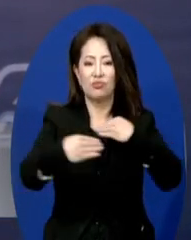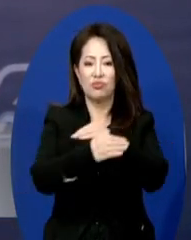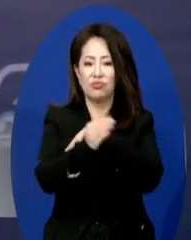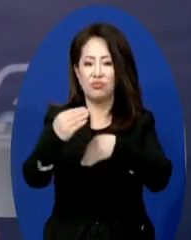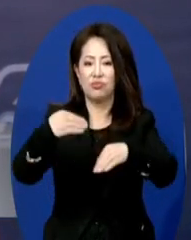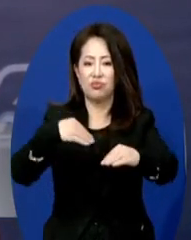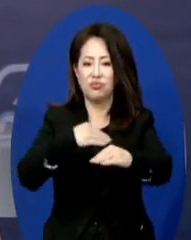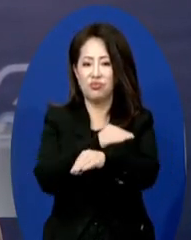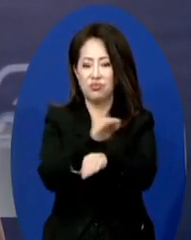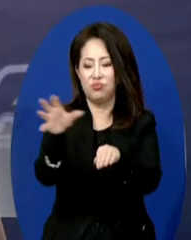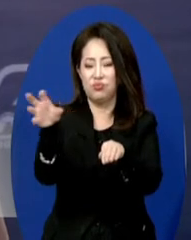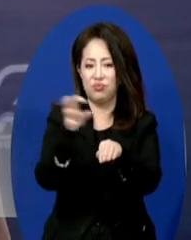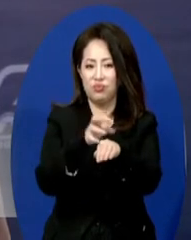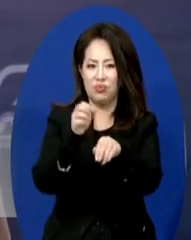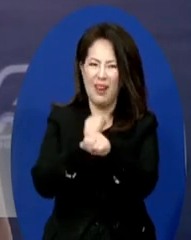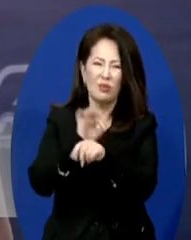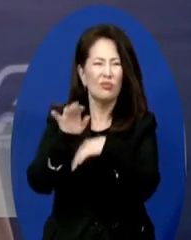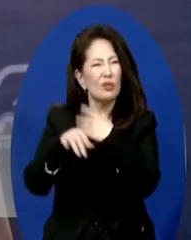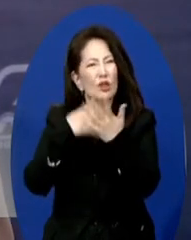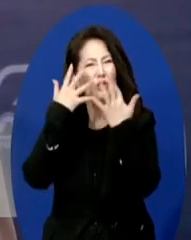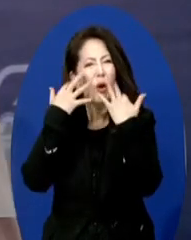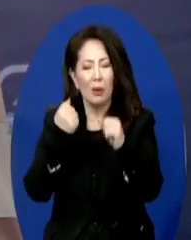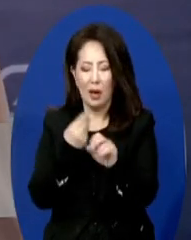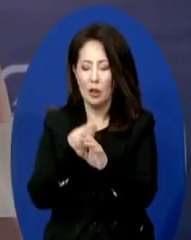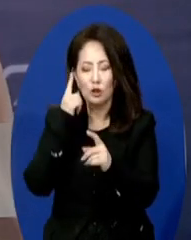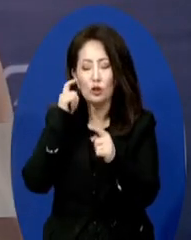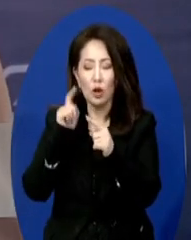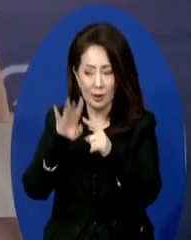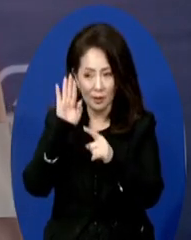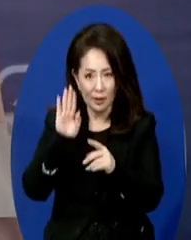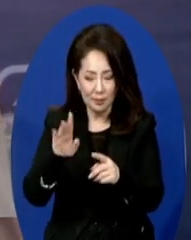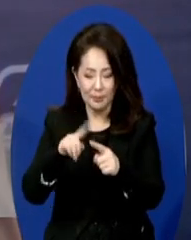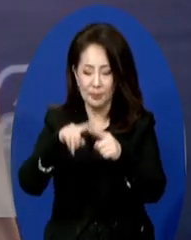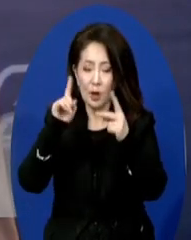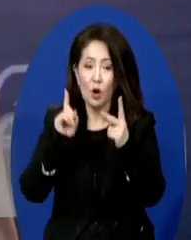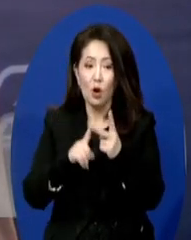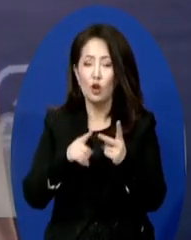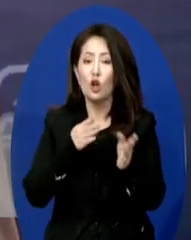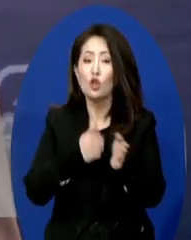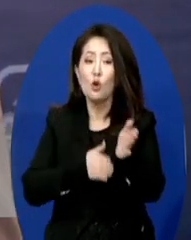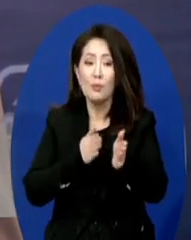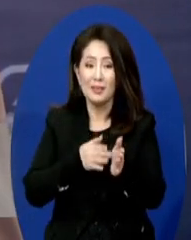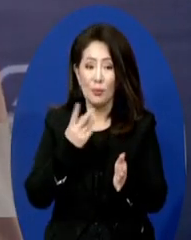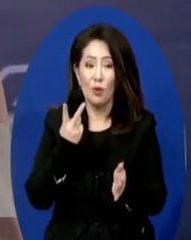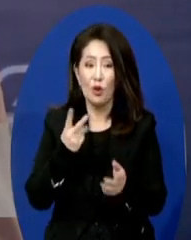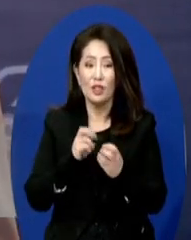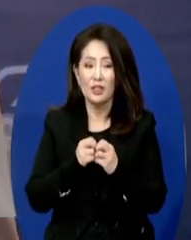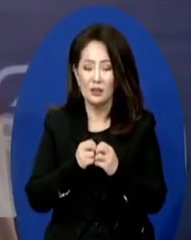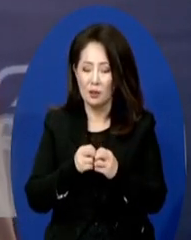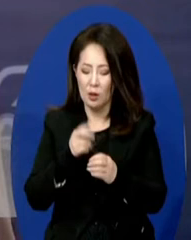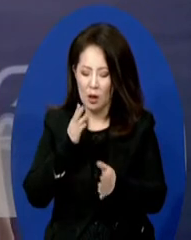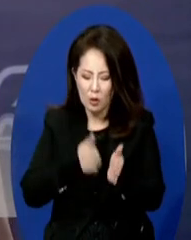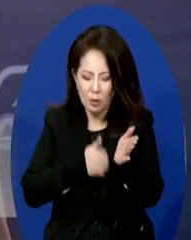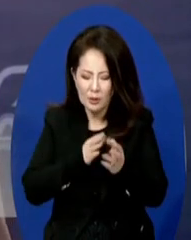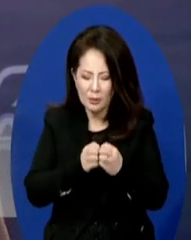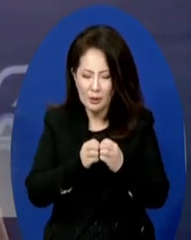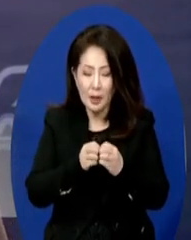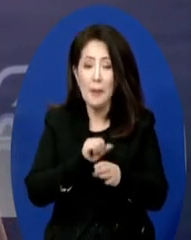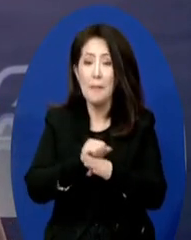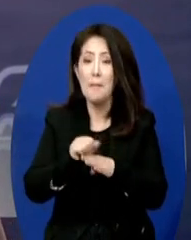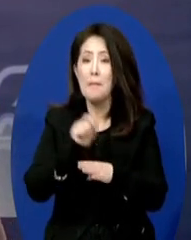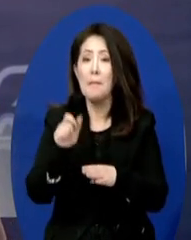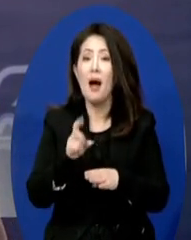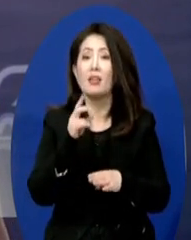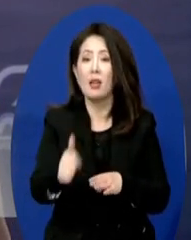зорилтыг тавиа явж байна. За хоёрт нь бол дэд үтцийн асуудлууд хоёр төмөр зам маань энэ онд одоо ашиглалтанд орохоор бэлэн